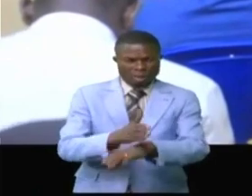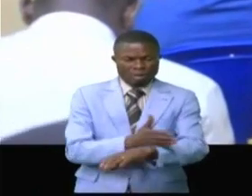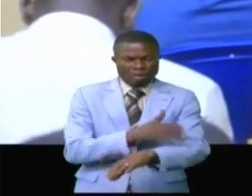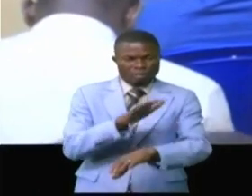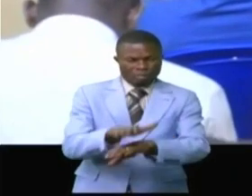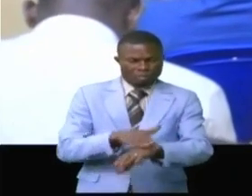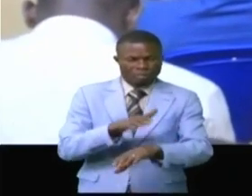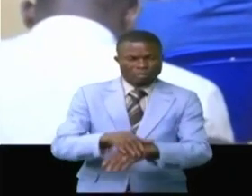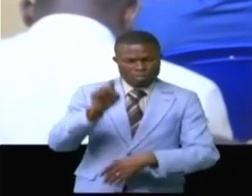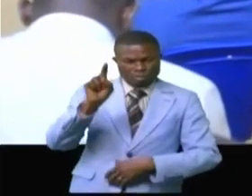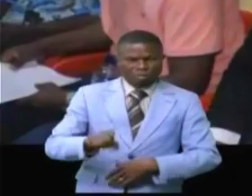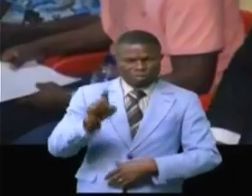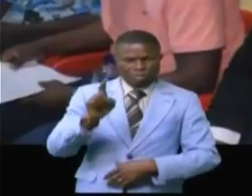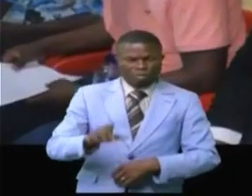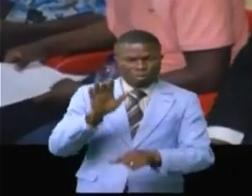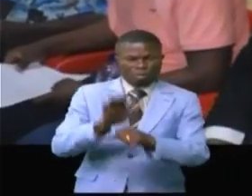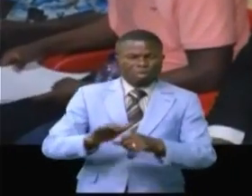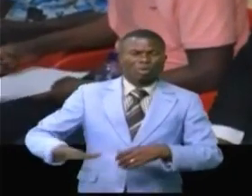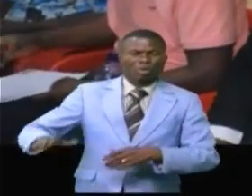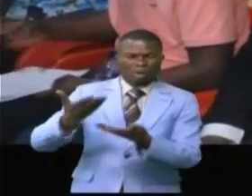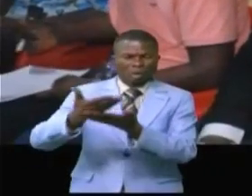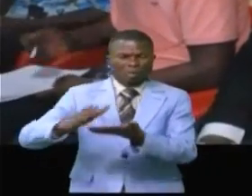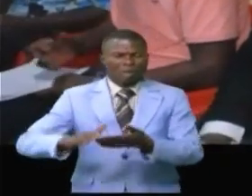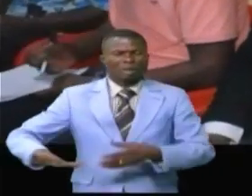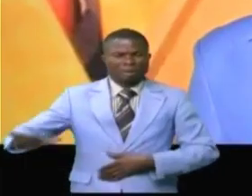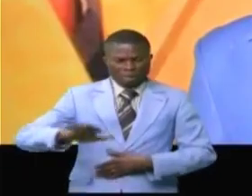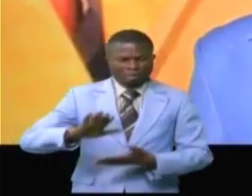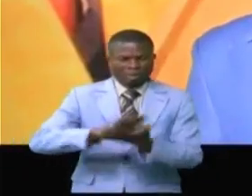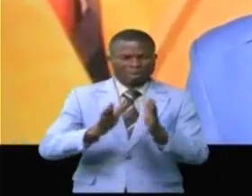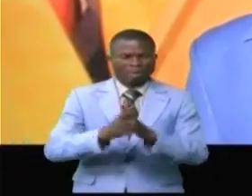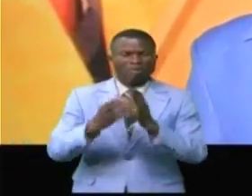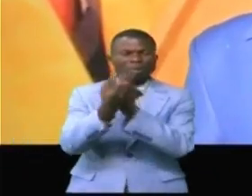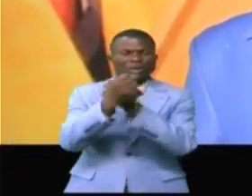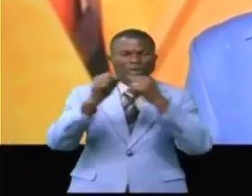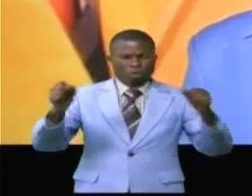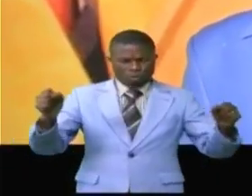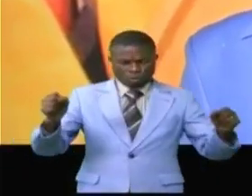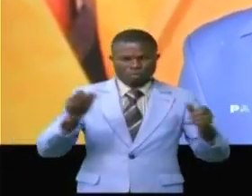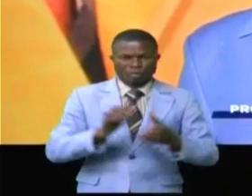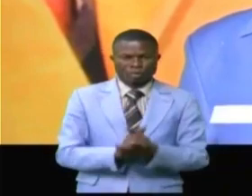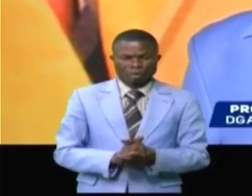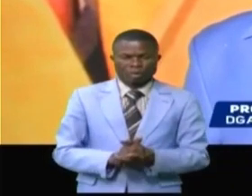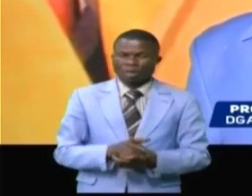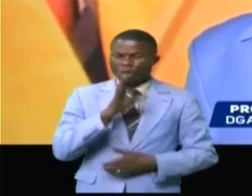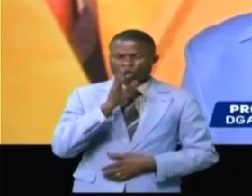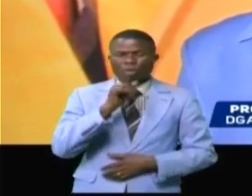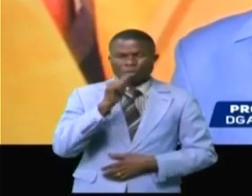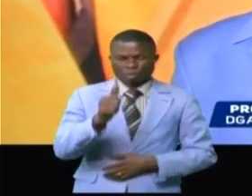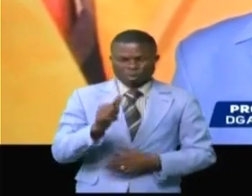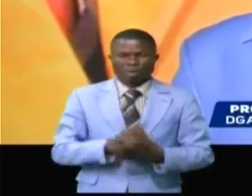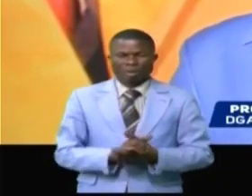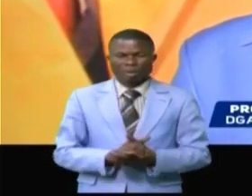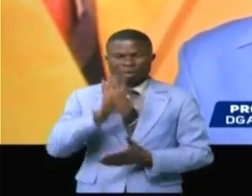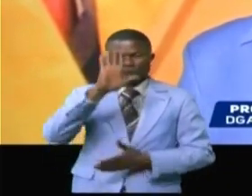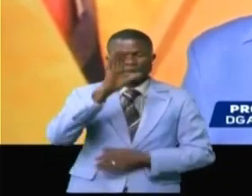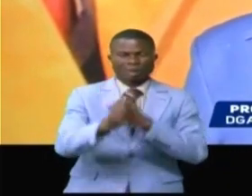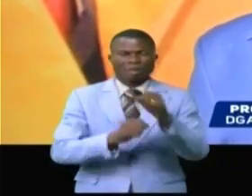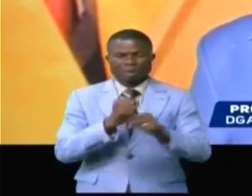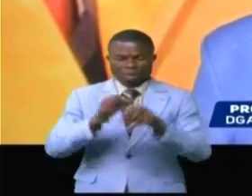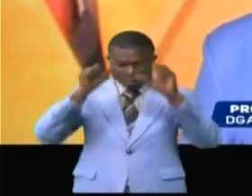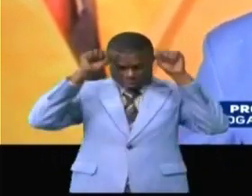les besoins, plusieurs coins du pays seront désenclavés. Donc, vous ne pouvez pas imaginer, que dans un quinquennat, le président